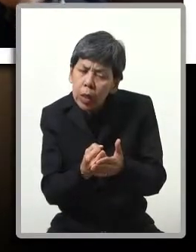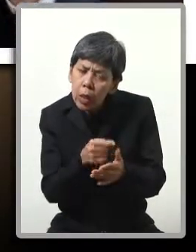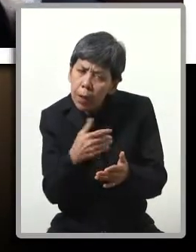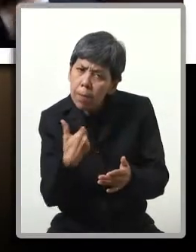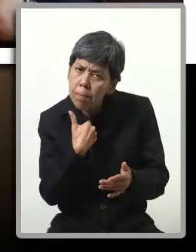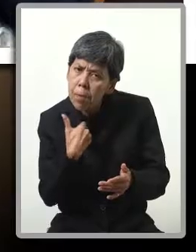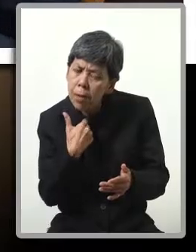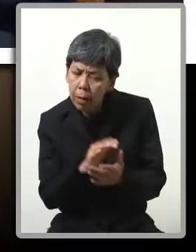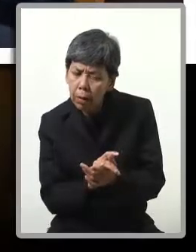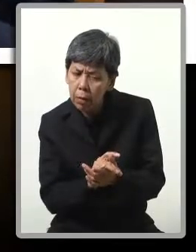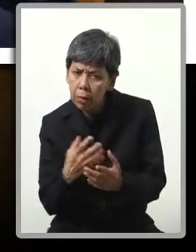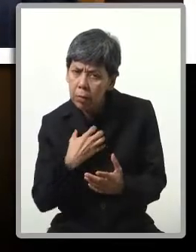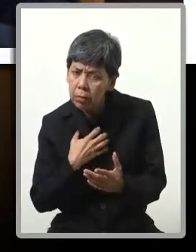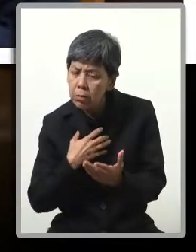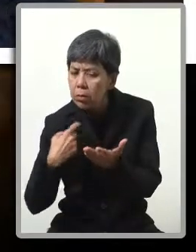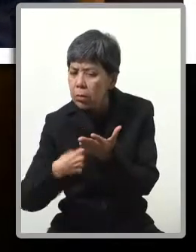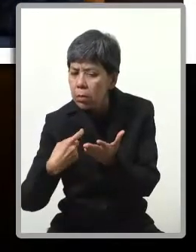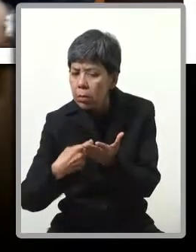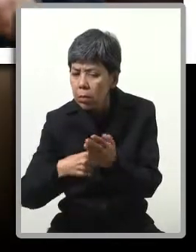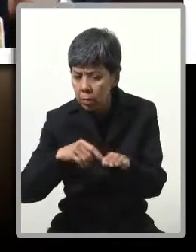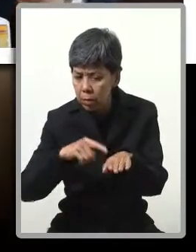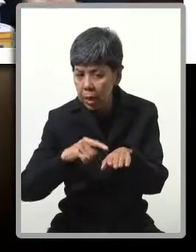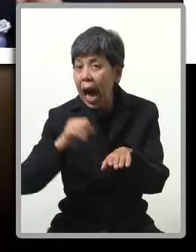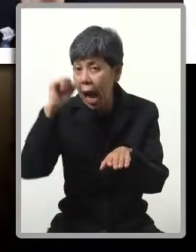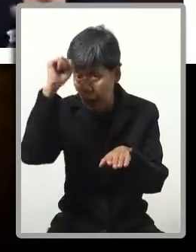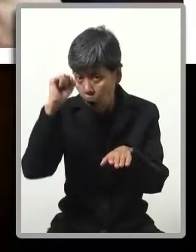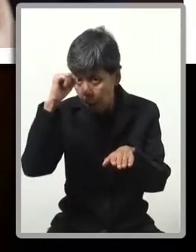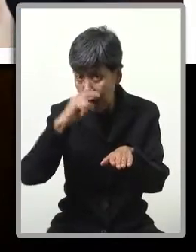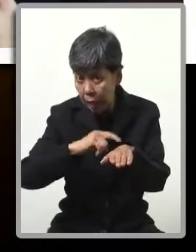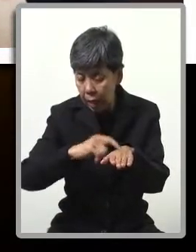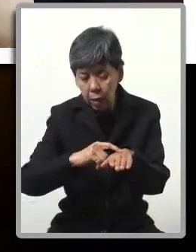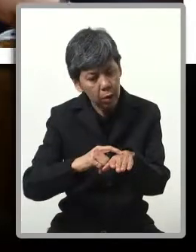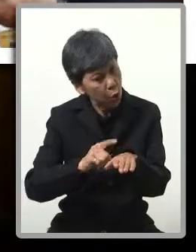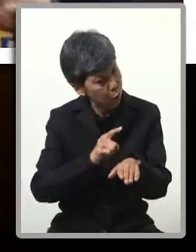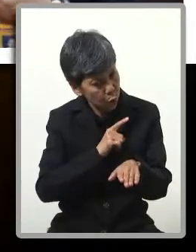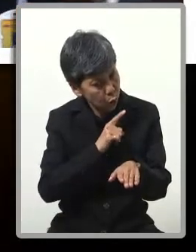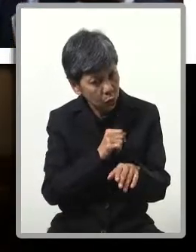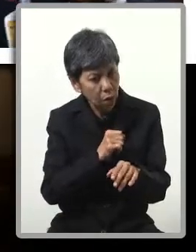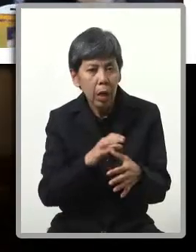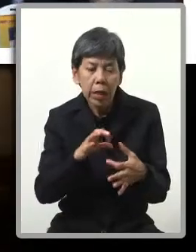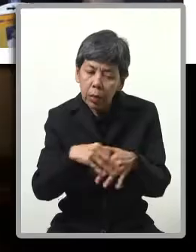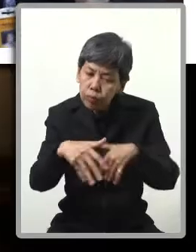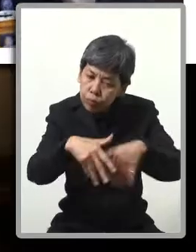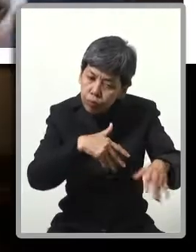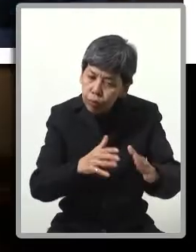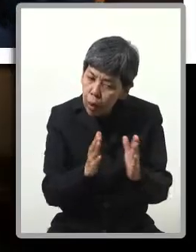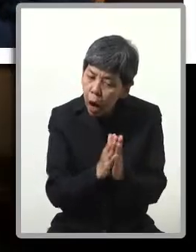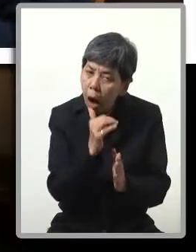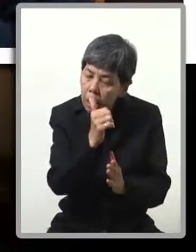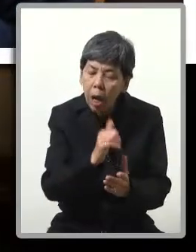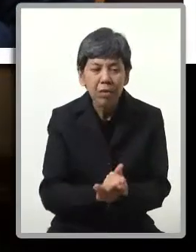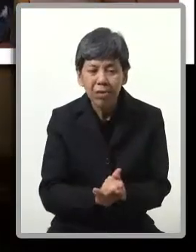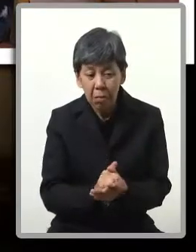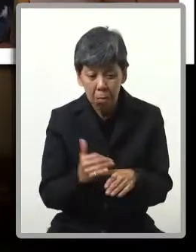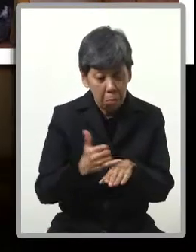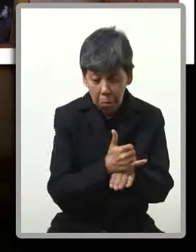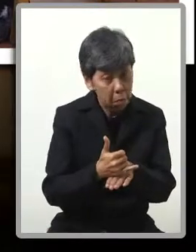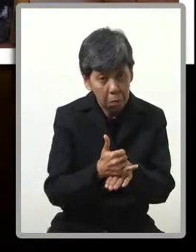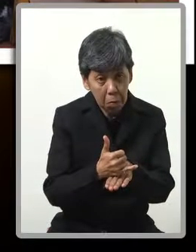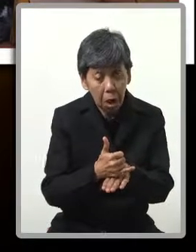ช่วยสนับสนุนให้การประกันภัยรถสาธารณะอย่างเราเนี่ยดูแลผู้ใช้รถใช้ถนนร่วมกันไ